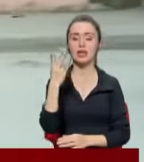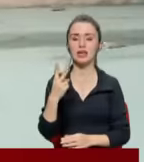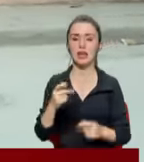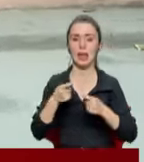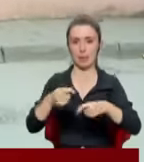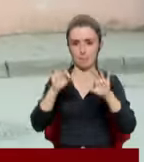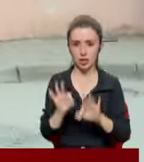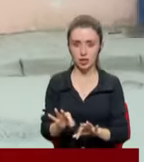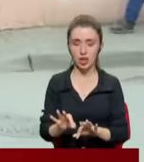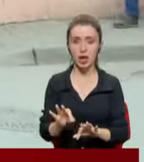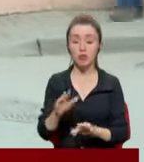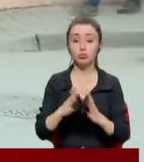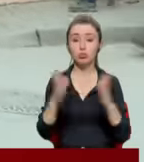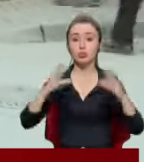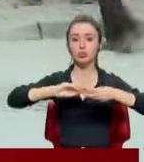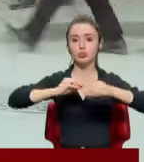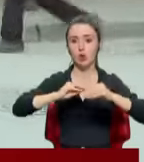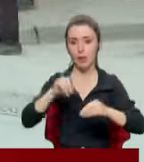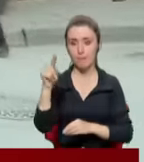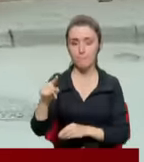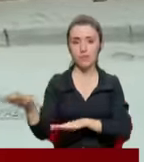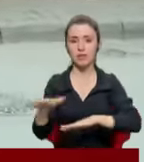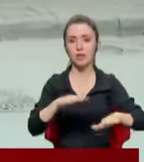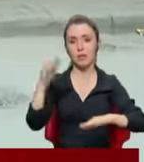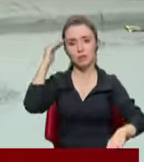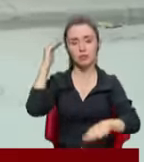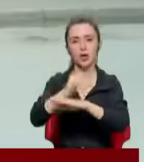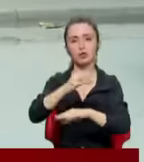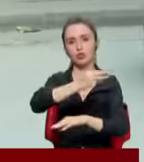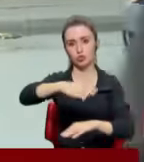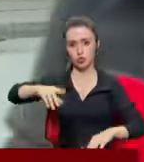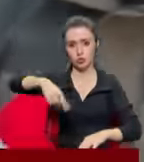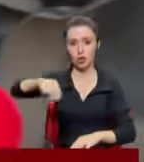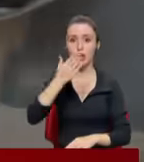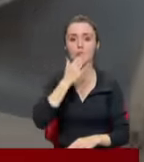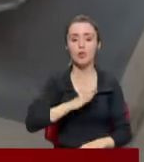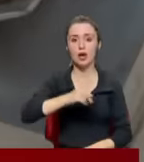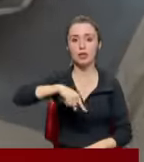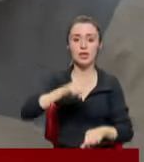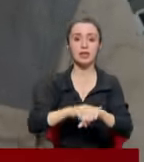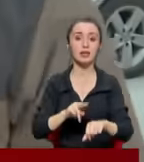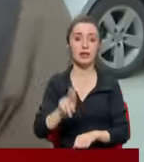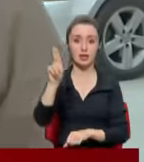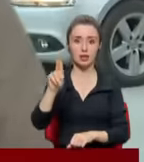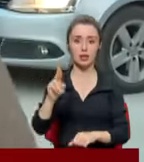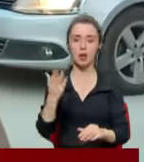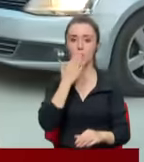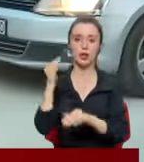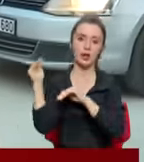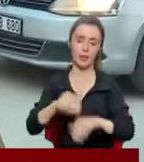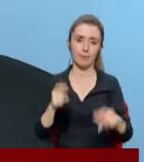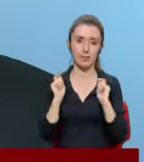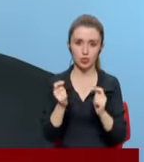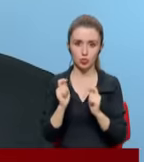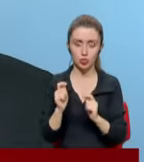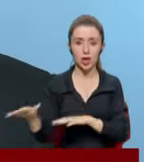geçmek zorunda kaldı bunun en büyük sıkıntısını İsa Depremzede çocuklar yaşıyor öğrenciler saat 7 de okula gelmek zorunda